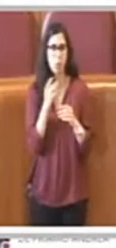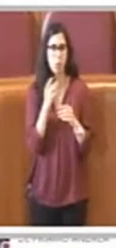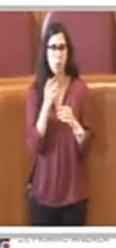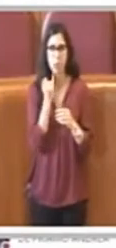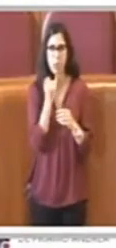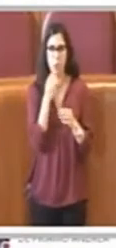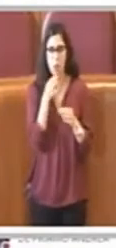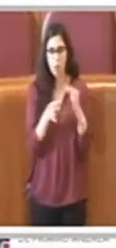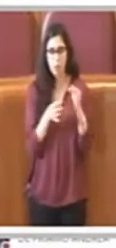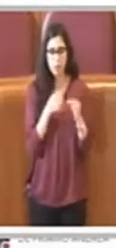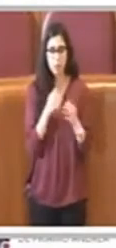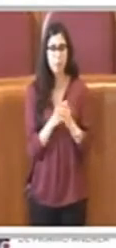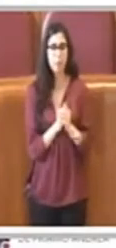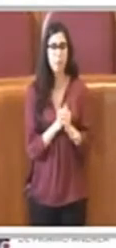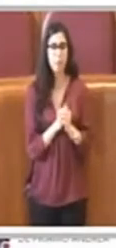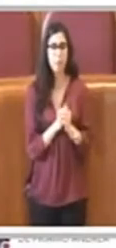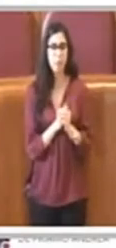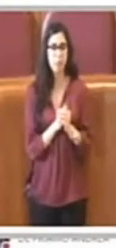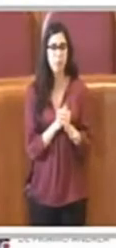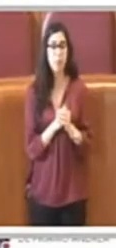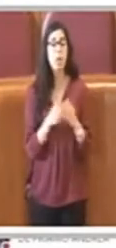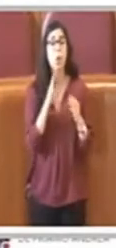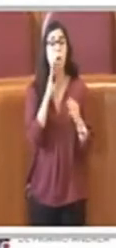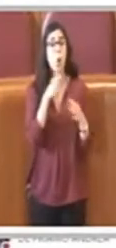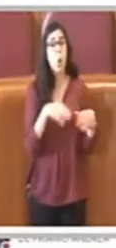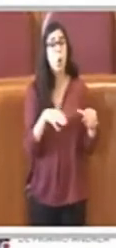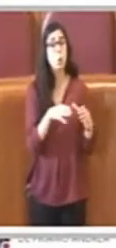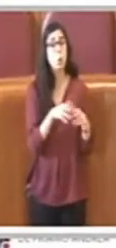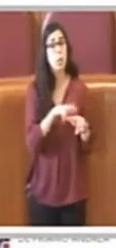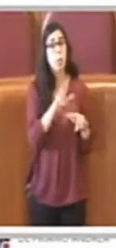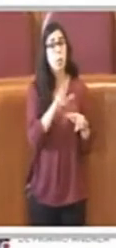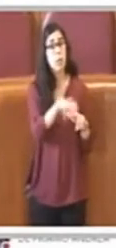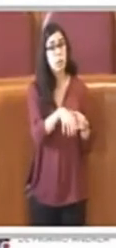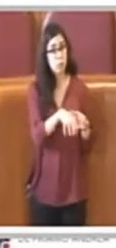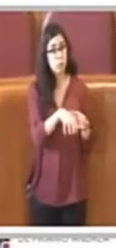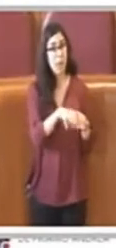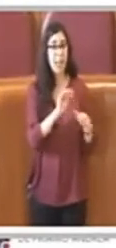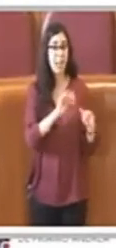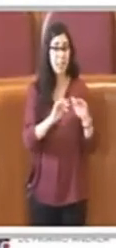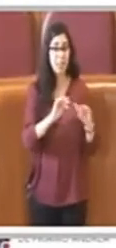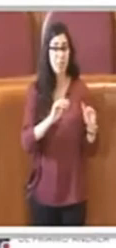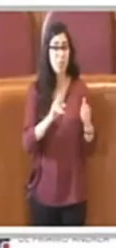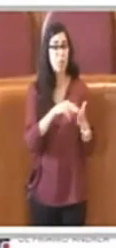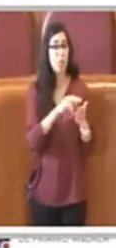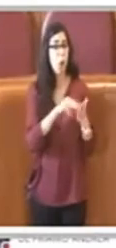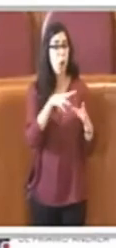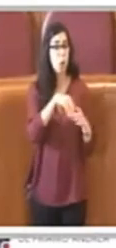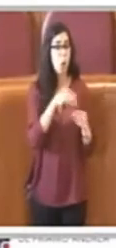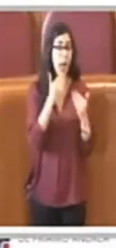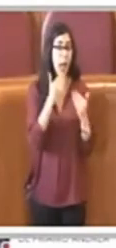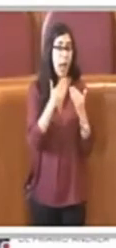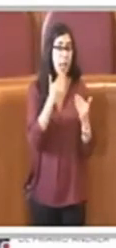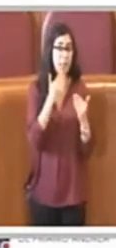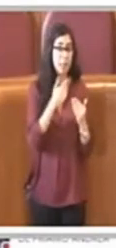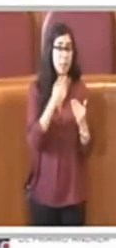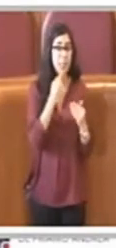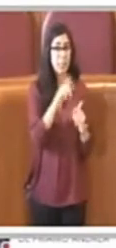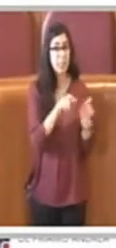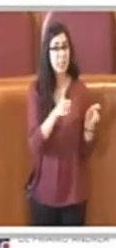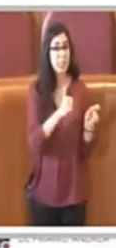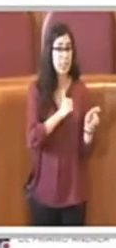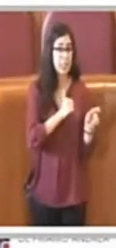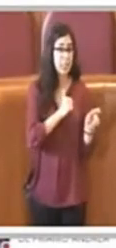differenze. Innanzitutto, nelle consulte municipali non c'è più discriminazione per il voto in assemblea tra soggetti